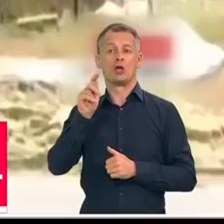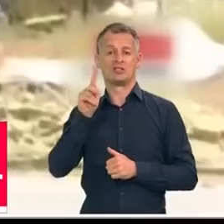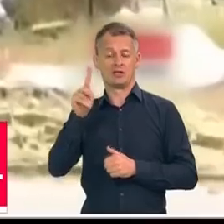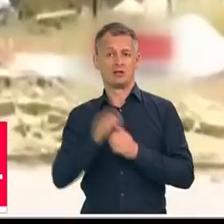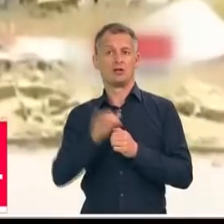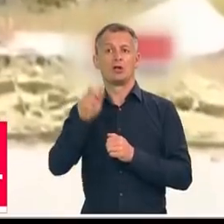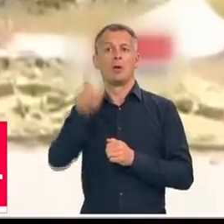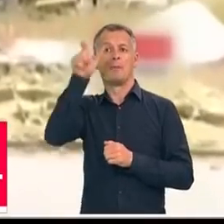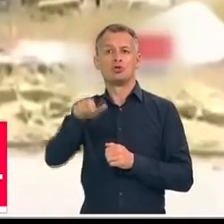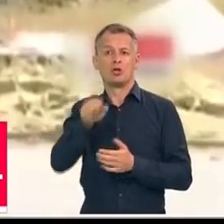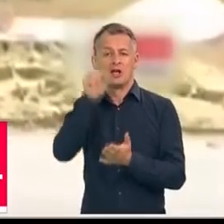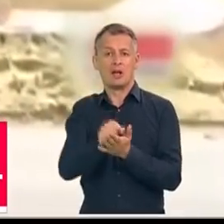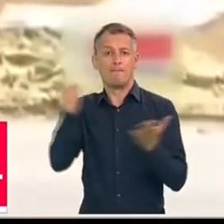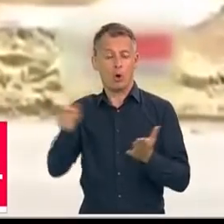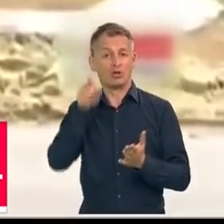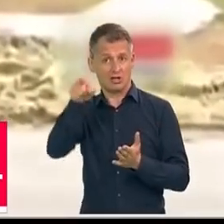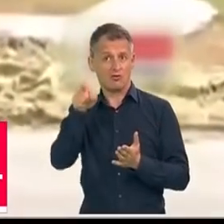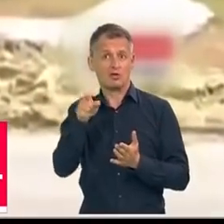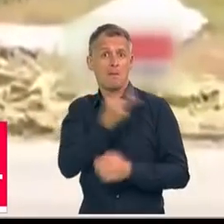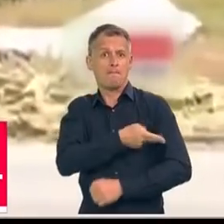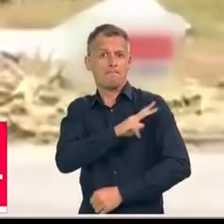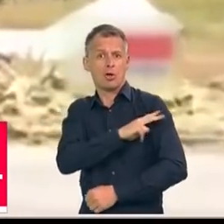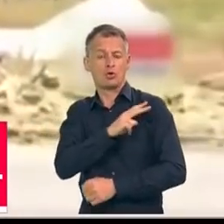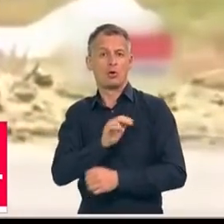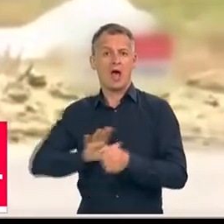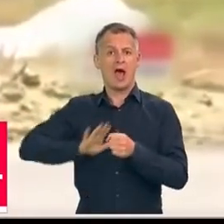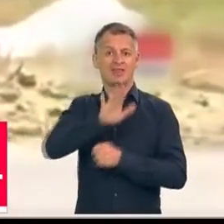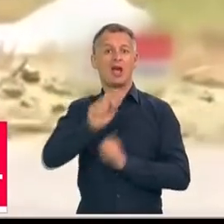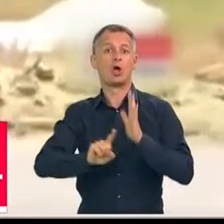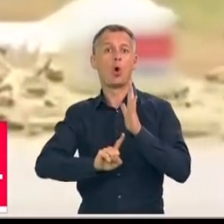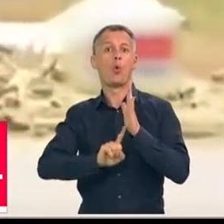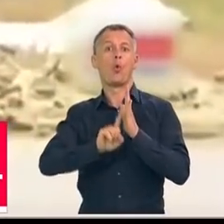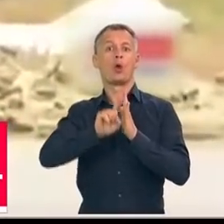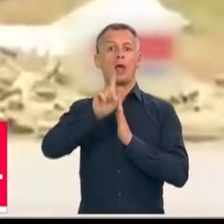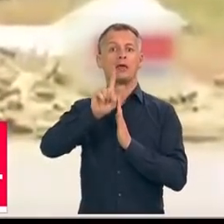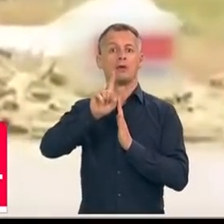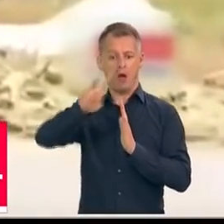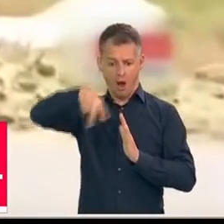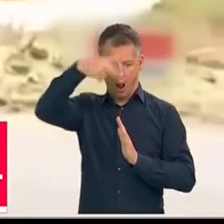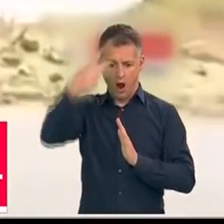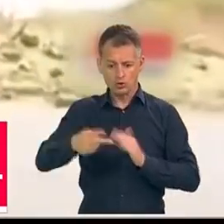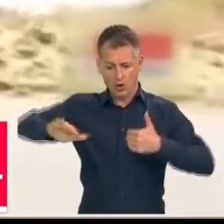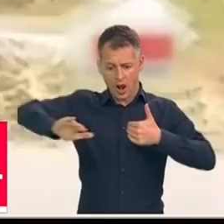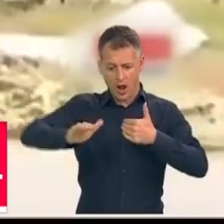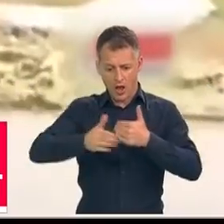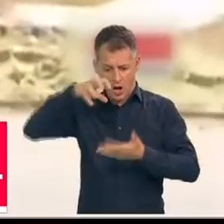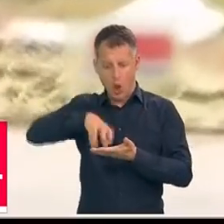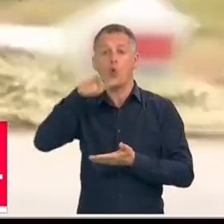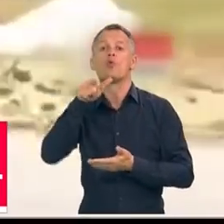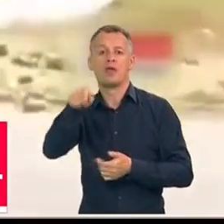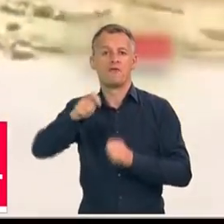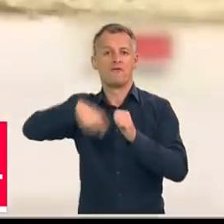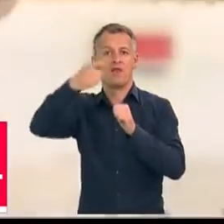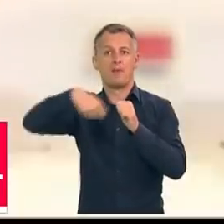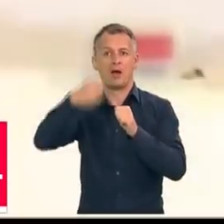al unei televiziuni ucrainene au fost martori unui atac cu rachetă. Aceasta a căzut chiar lângă locul în care aceștia filmau. А, он